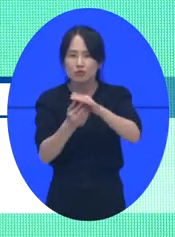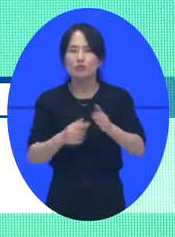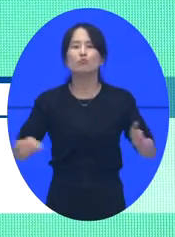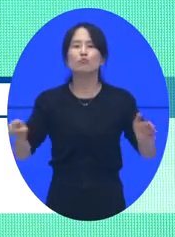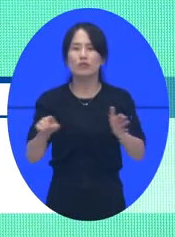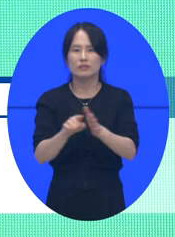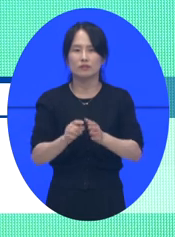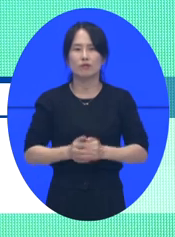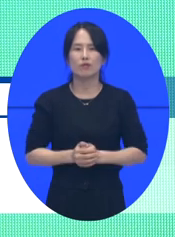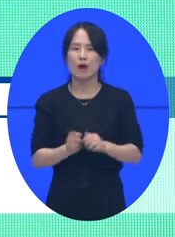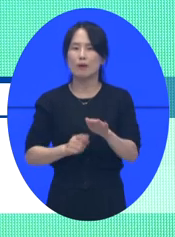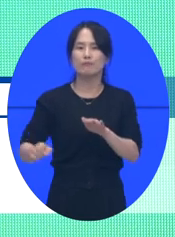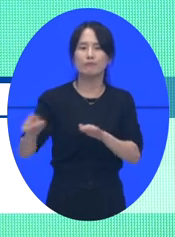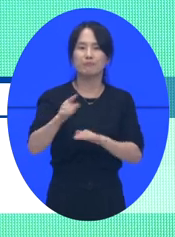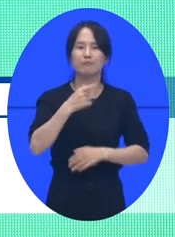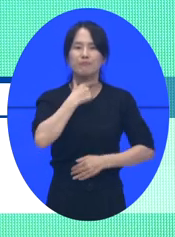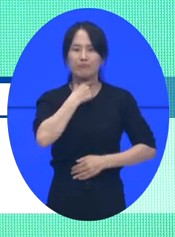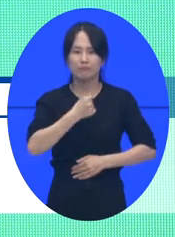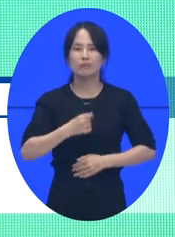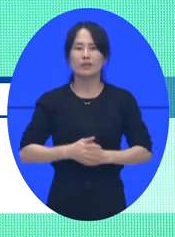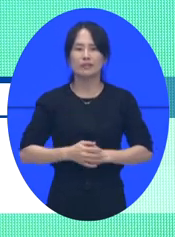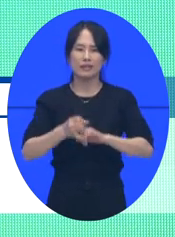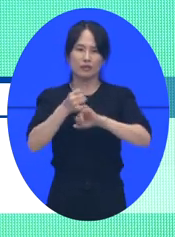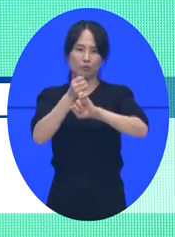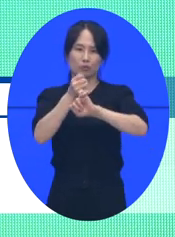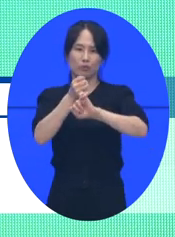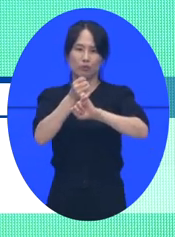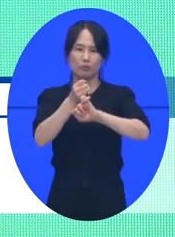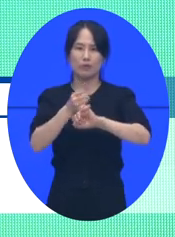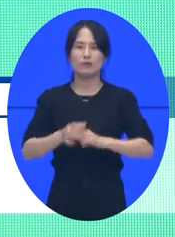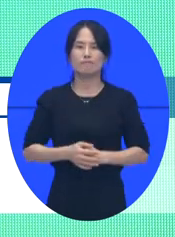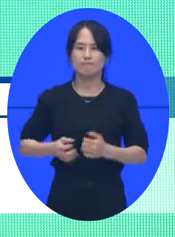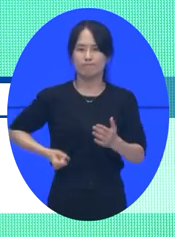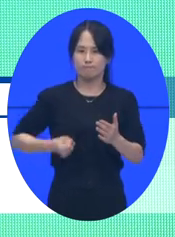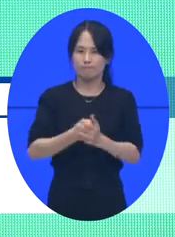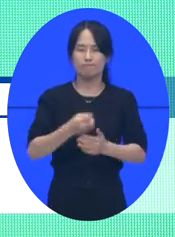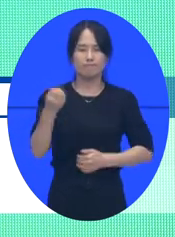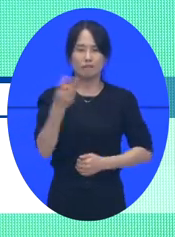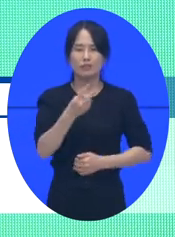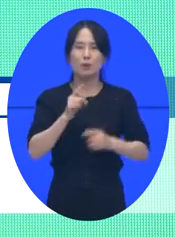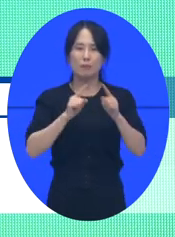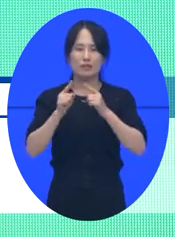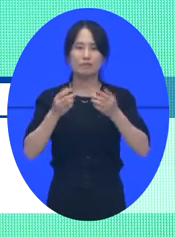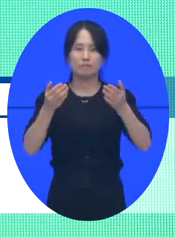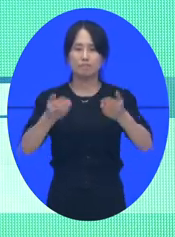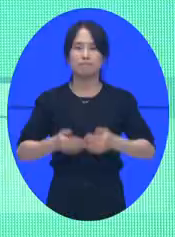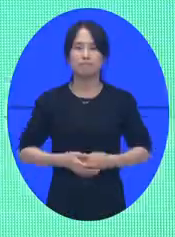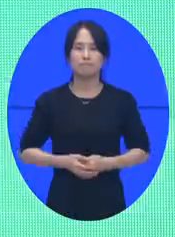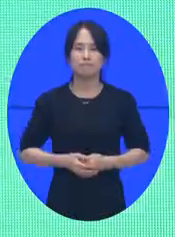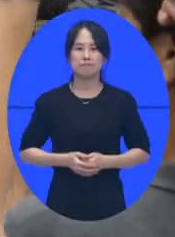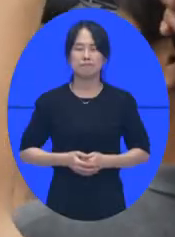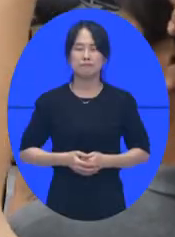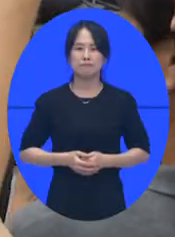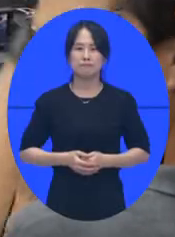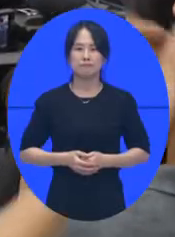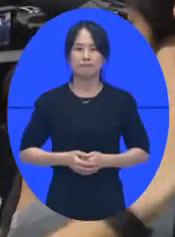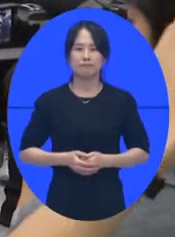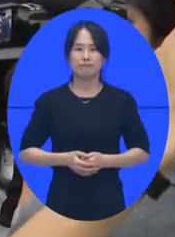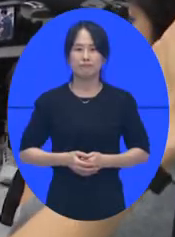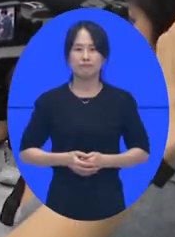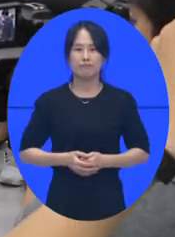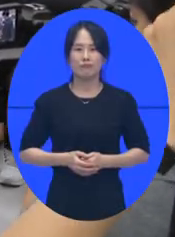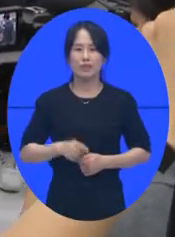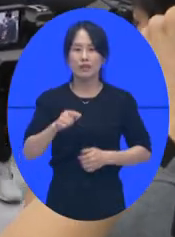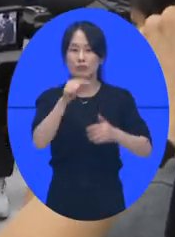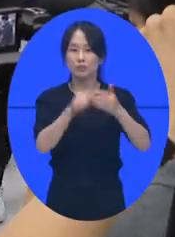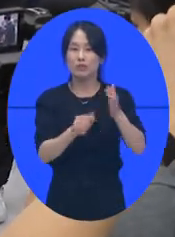대해서 실천에 옮기는 앞장을 서겠다고 하는 약속과 의지를 다시 한번 말씀드립니다. 스위치